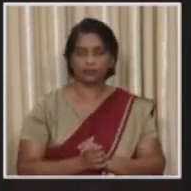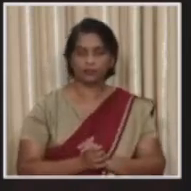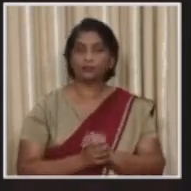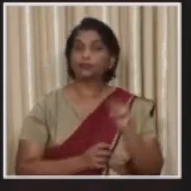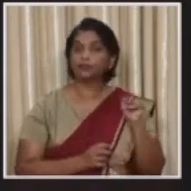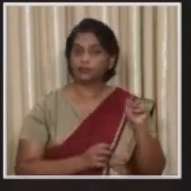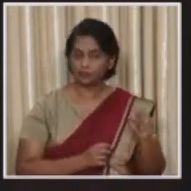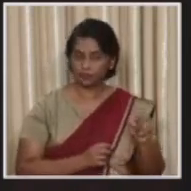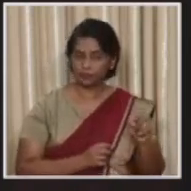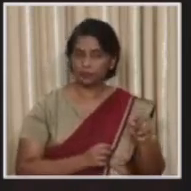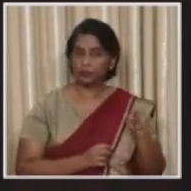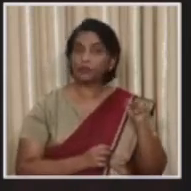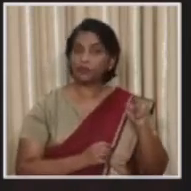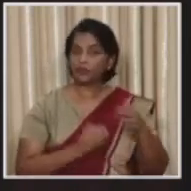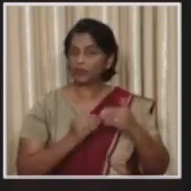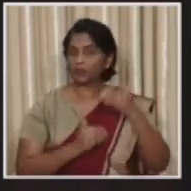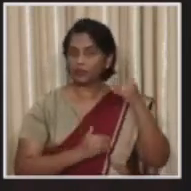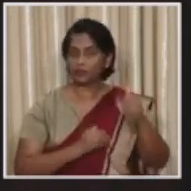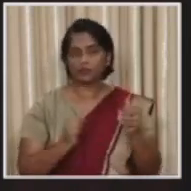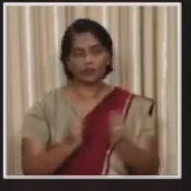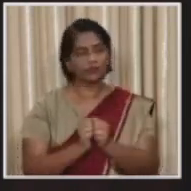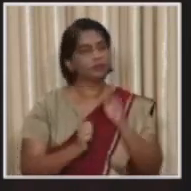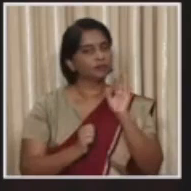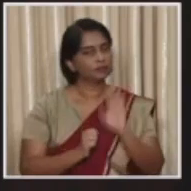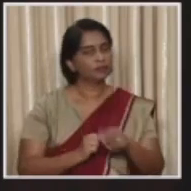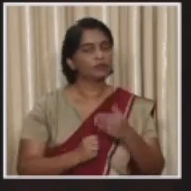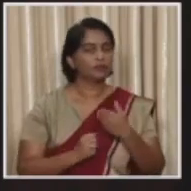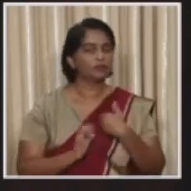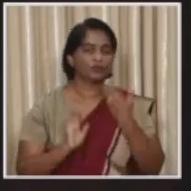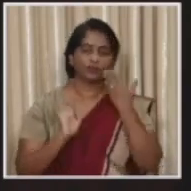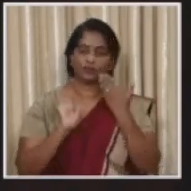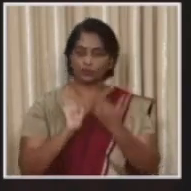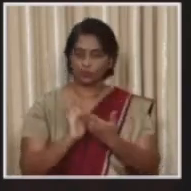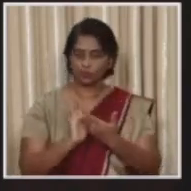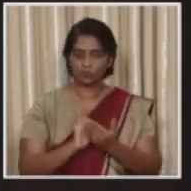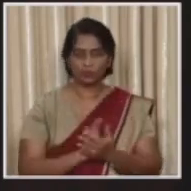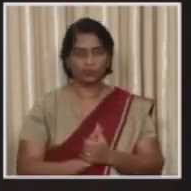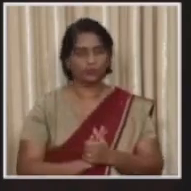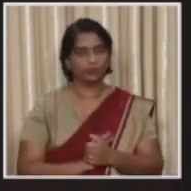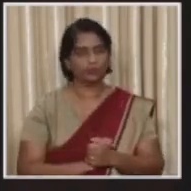මෙය එහි ඉදිරි පියවරක් විදිහටයි අපි දකින්නට ඕන.